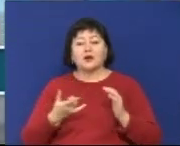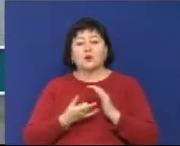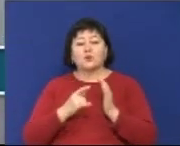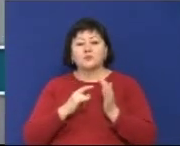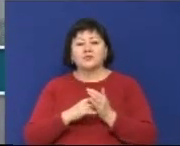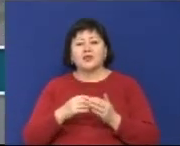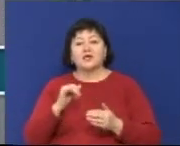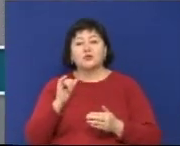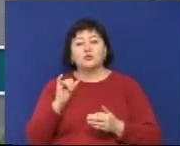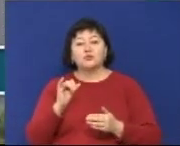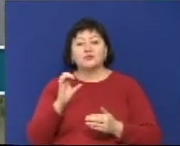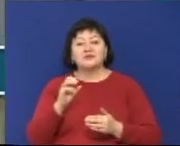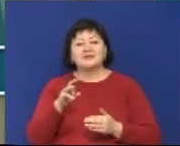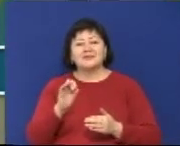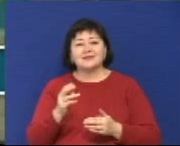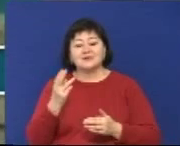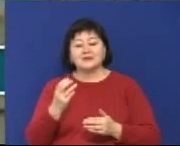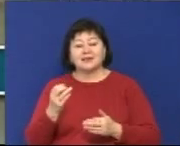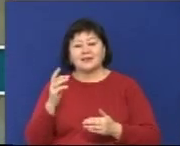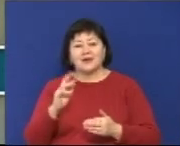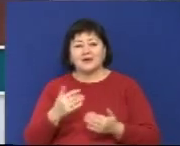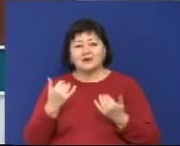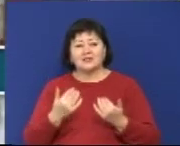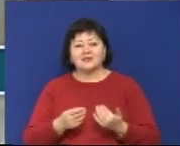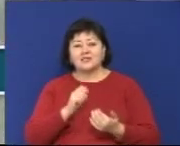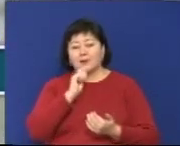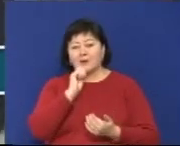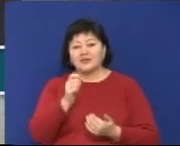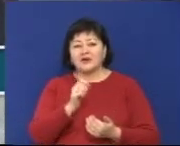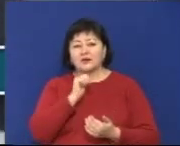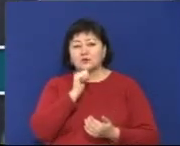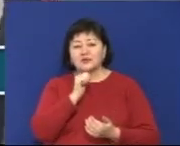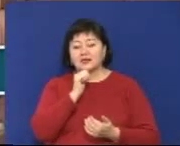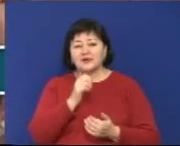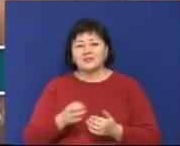молодоженов построили здание современной архитектурой. Это подарок Костанайской области.